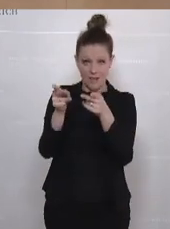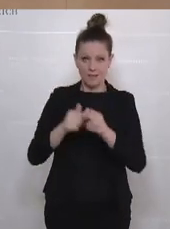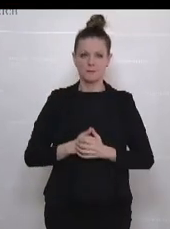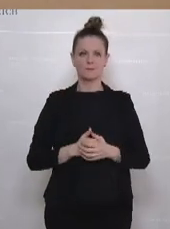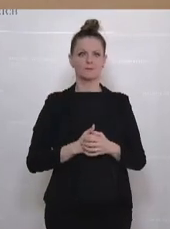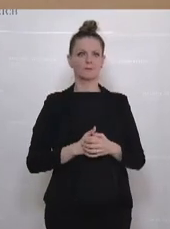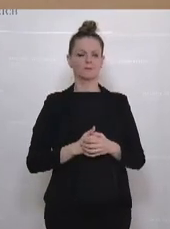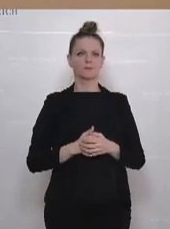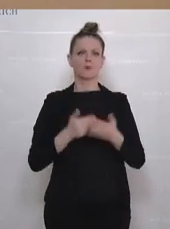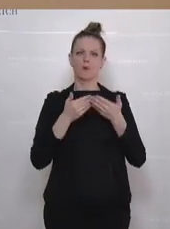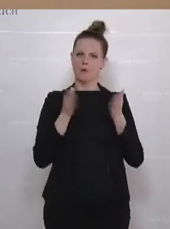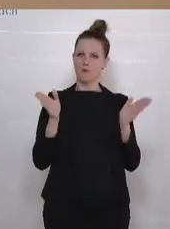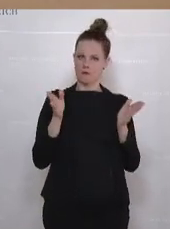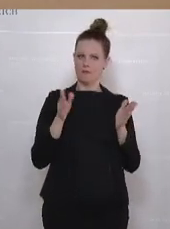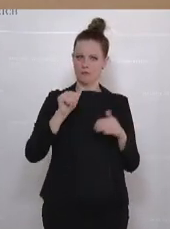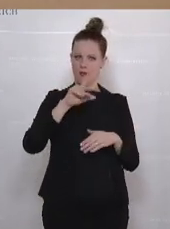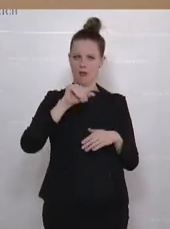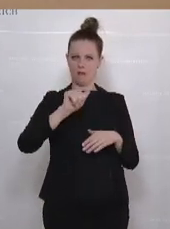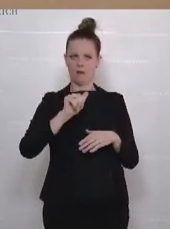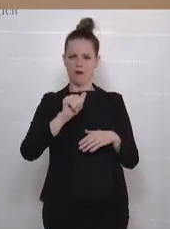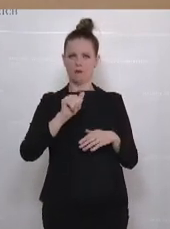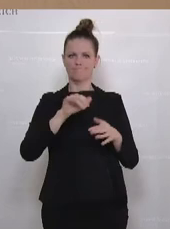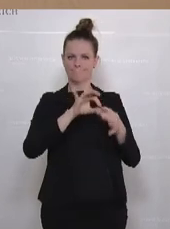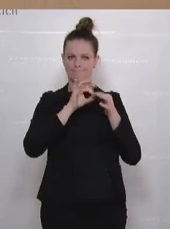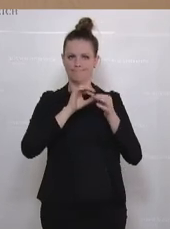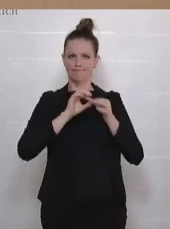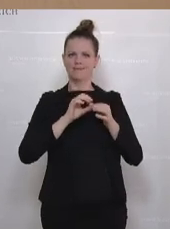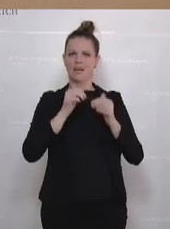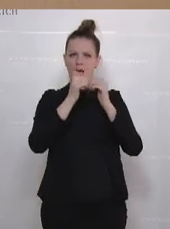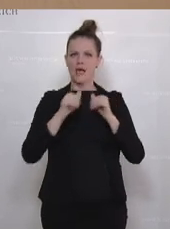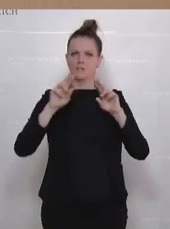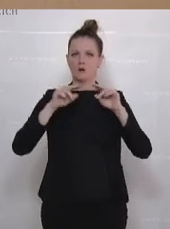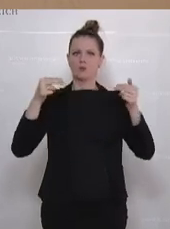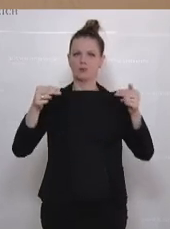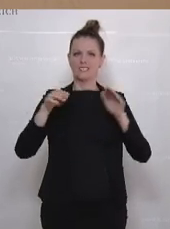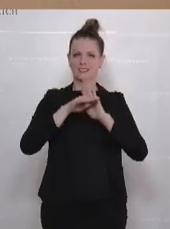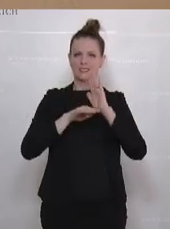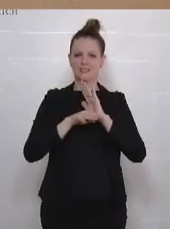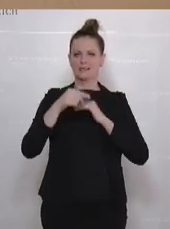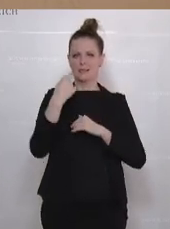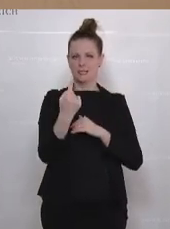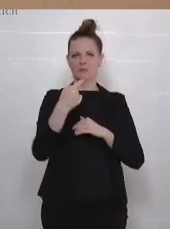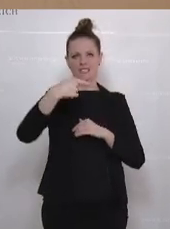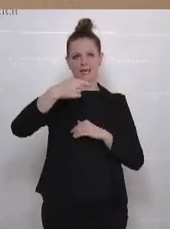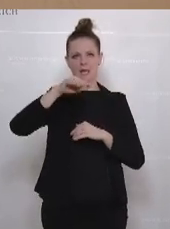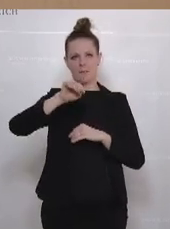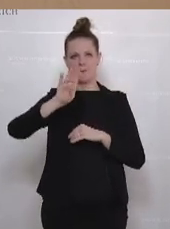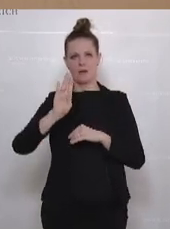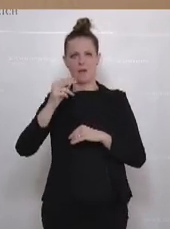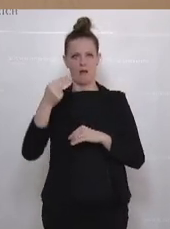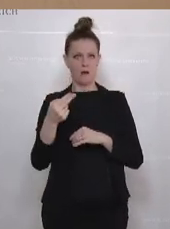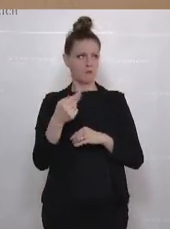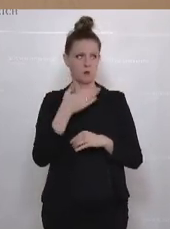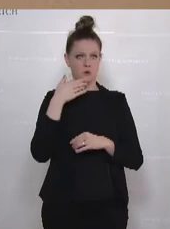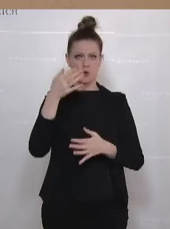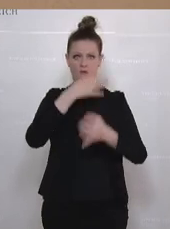Also ganz offen, die ADA beruht auf einem eigenen Bundesgesetz und ist eine GmbH. Ich weiß gar nicht, bin noch gar nicht informiert, es